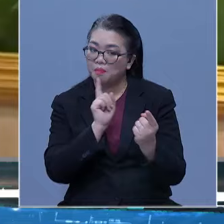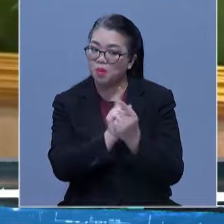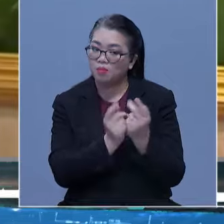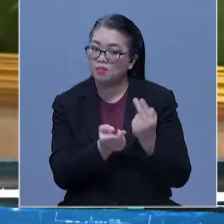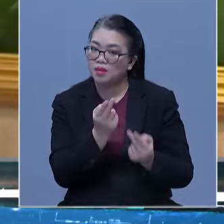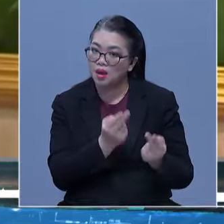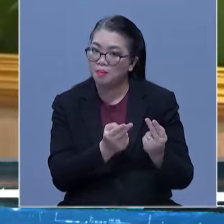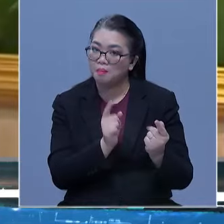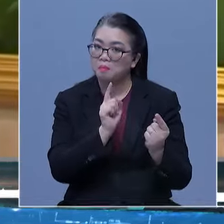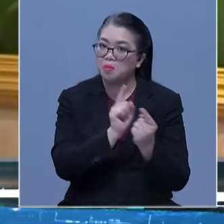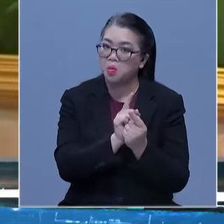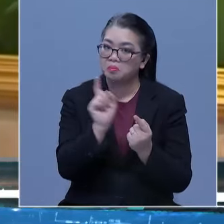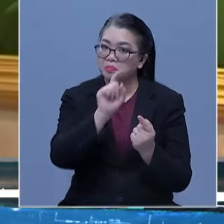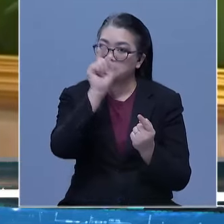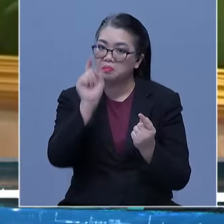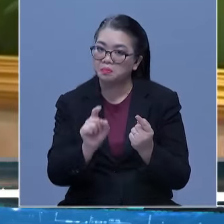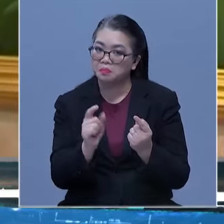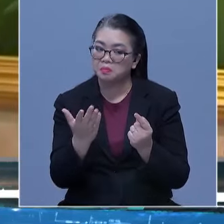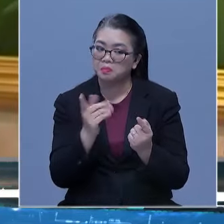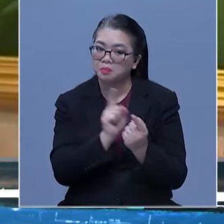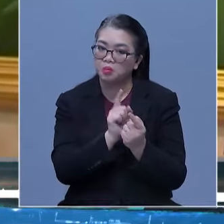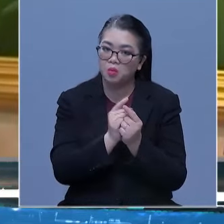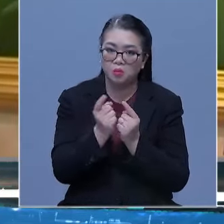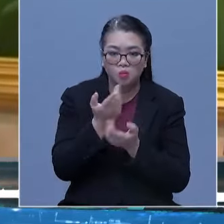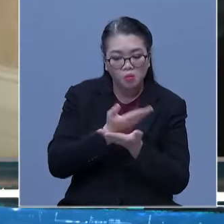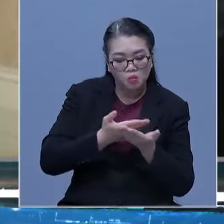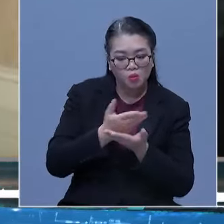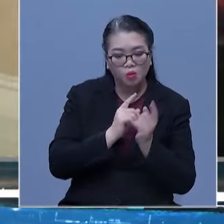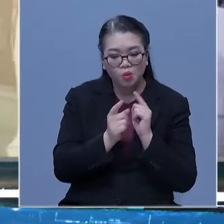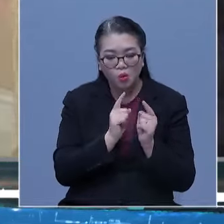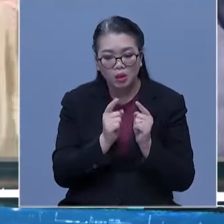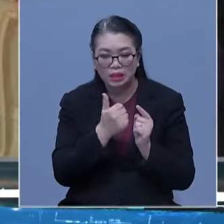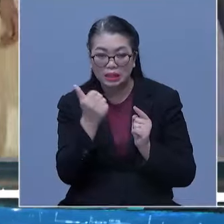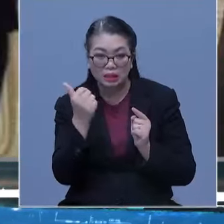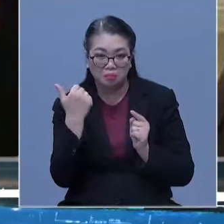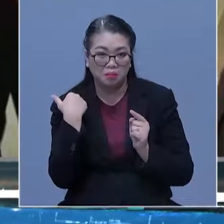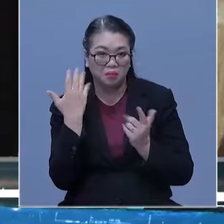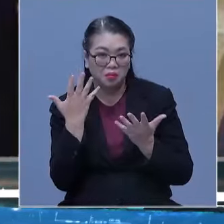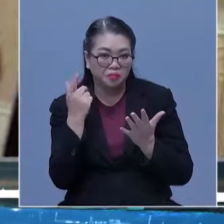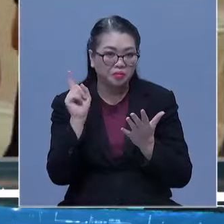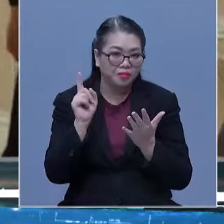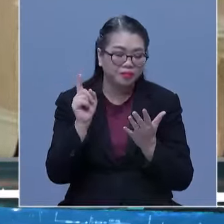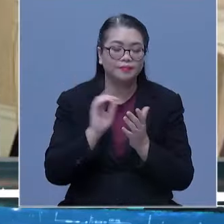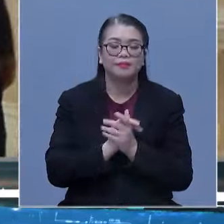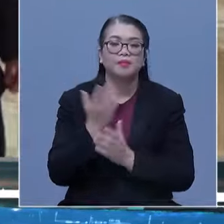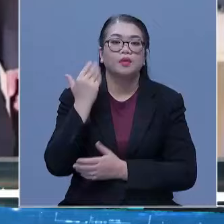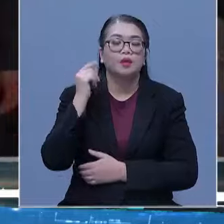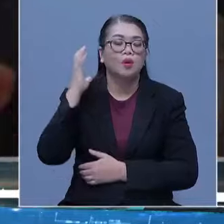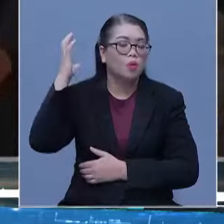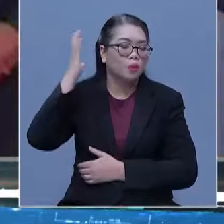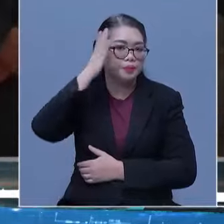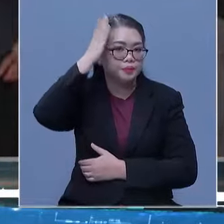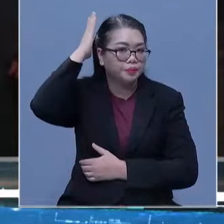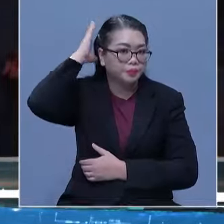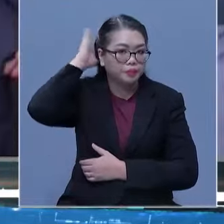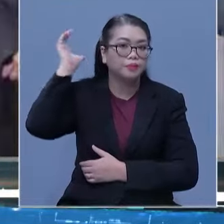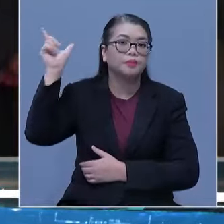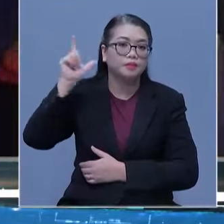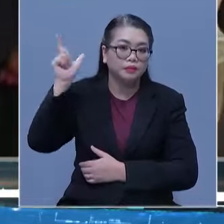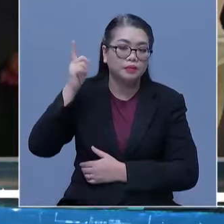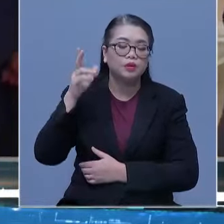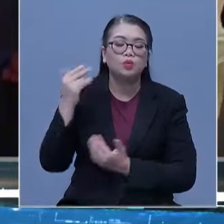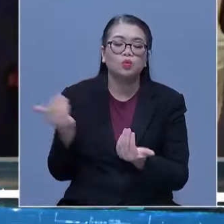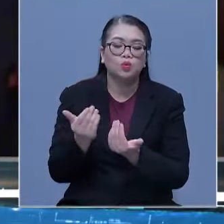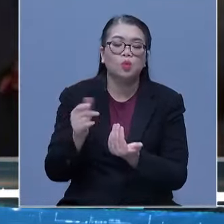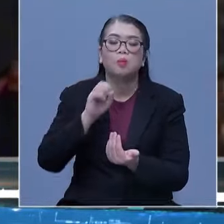เยี่ยมหรือไม่อย่างไรหรือมีวาระอื่นในการพูดคุยหรือไม่แต่เมื่อวานนี้ลูกสาวอย่างคุณอุอิงแพนทองธาก็บอกนักข่าวนะว่าเป็นการนัด